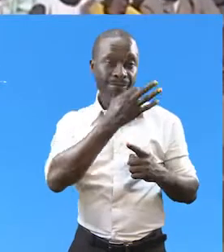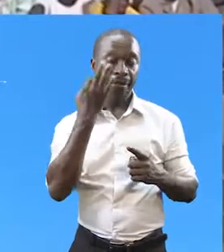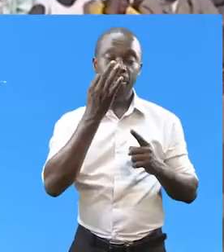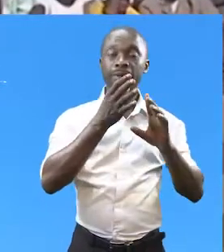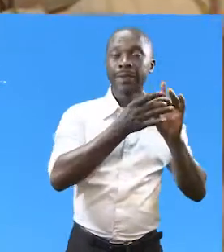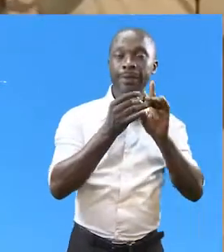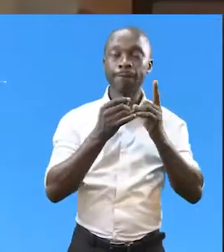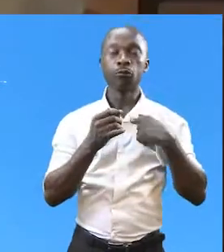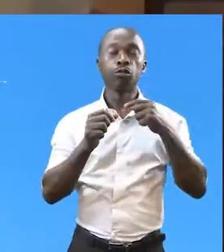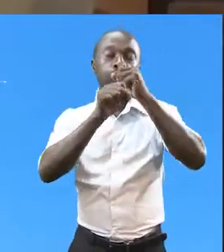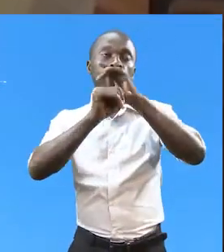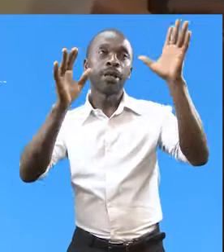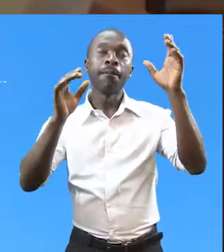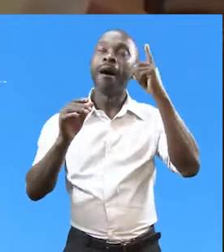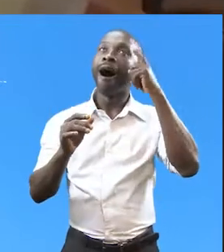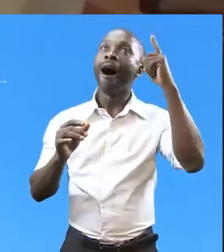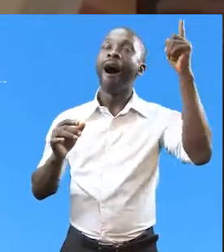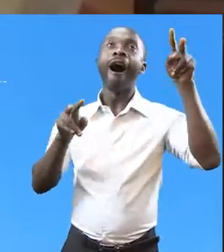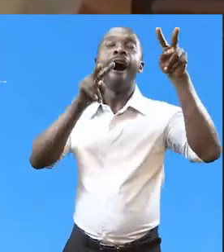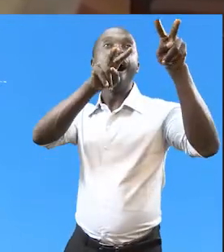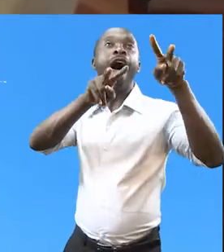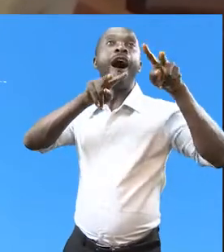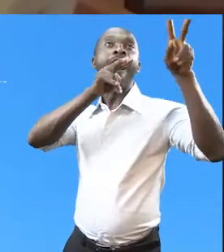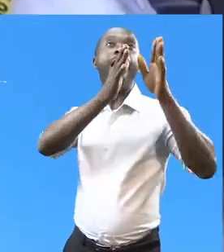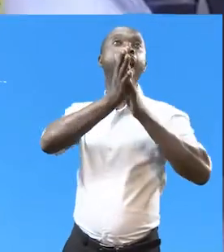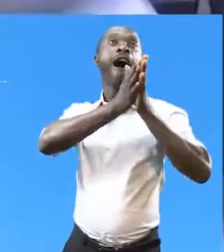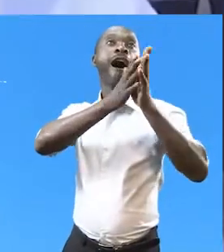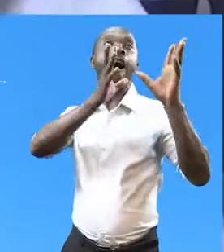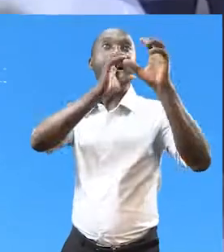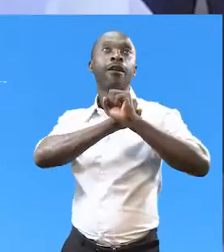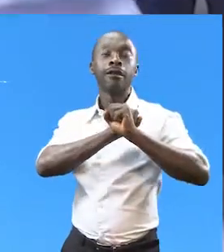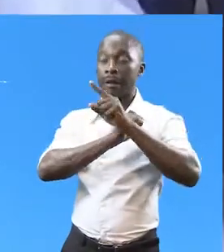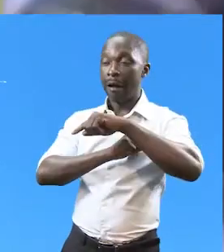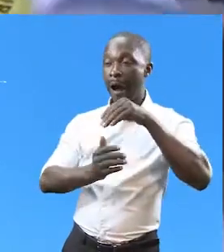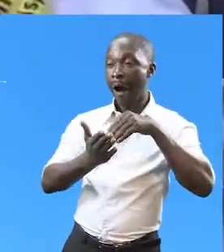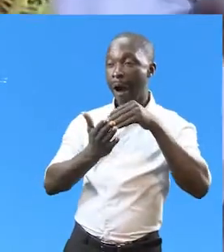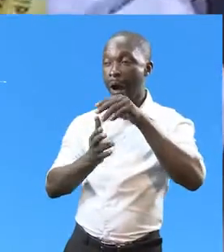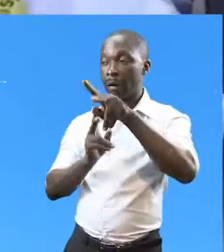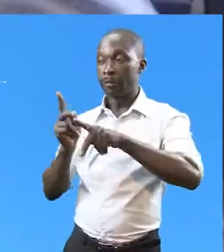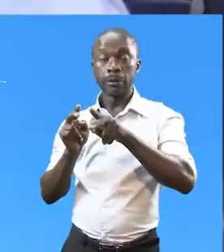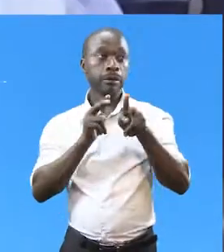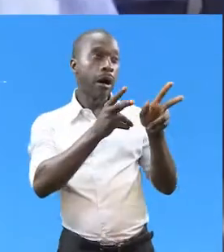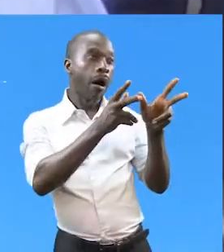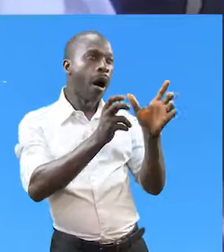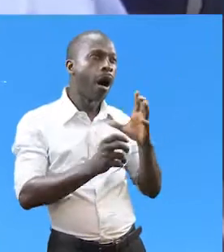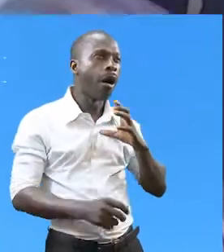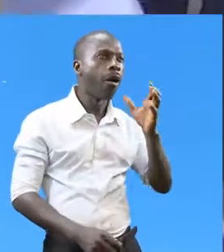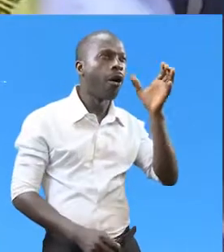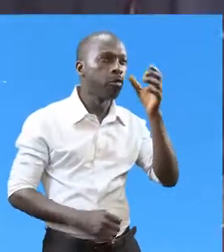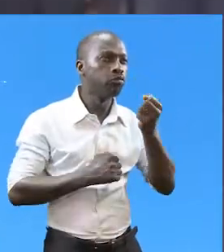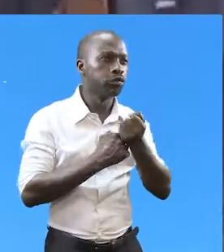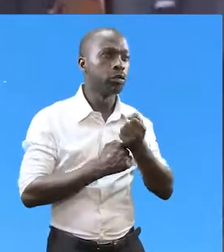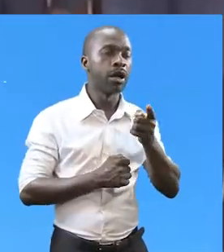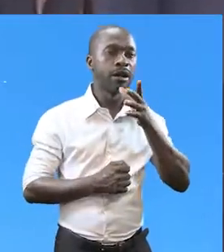grand ». Une décision qui a été soutenue par des milliers d'internautes et pour la circonstance, la sociologue a créé une page